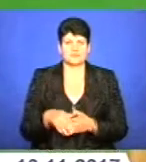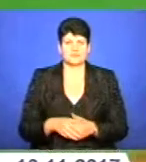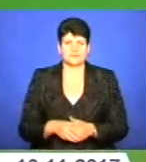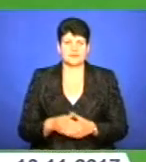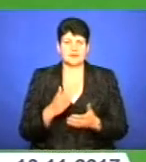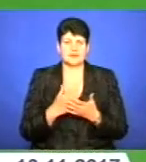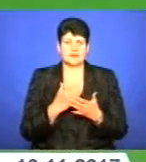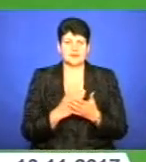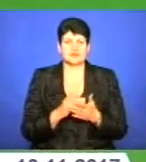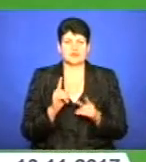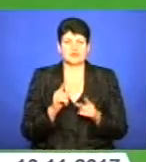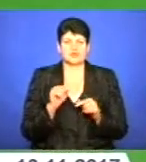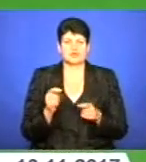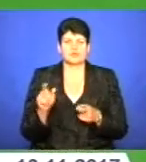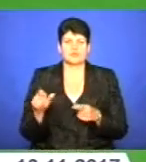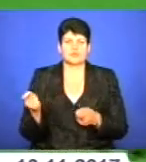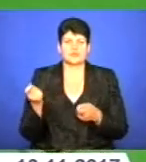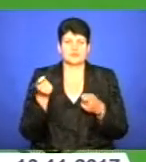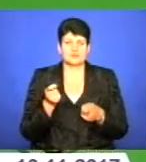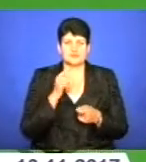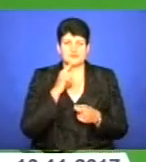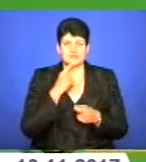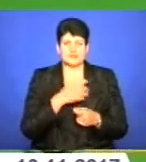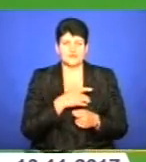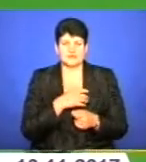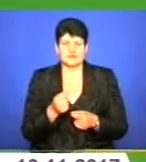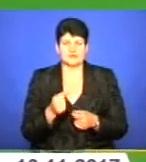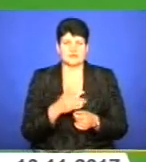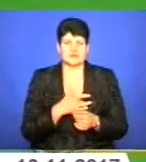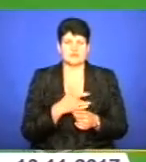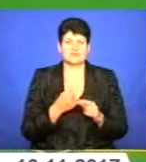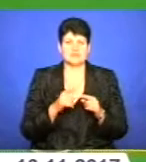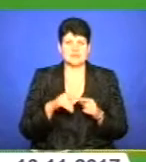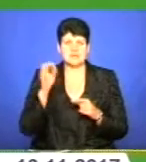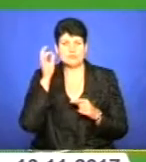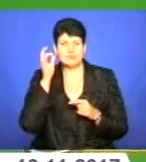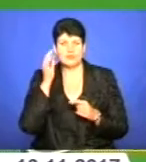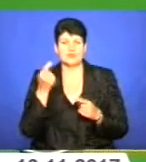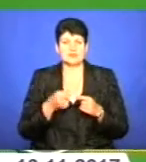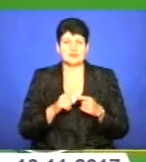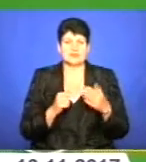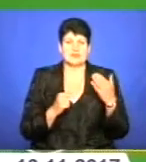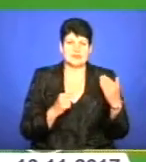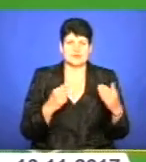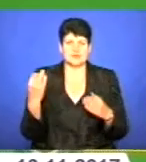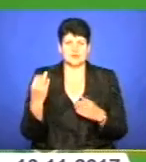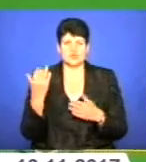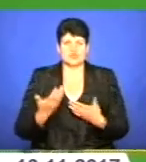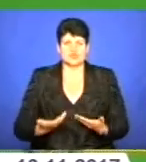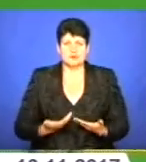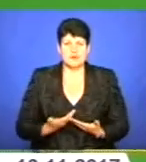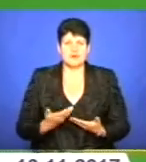такі прилади, які нам приносили, які люди ще дуже їм трохи важко відривати від серця, бо це спогади, це їхня якась історія життя.